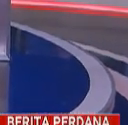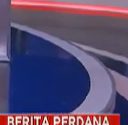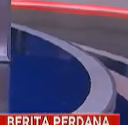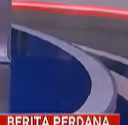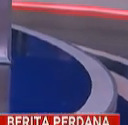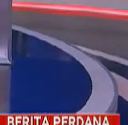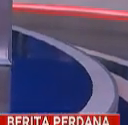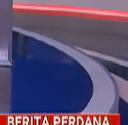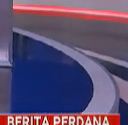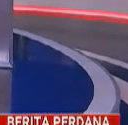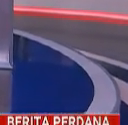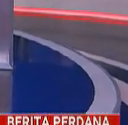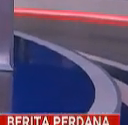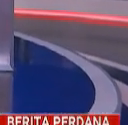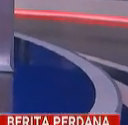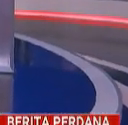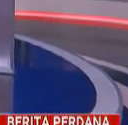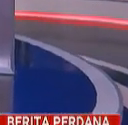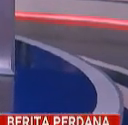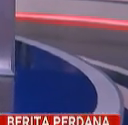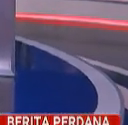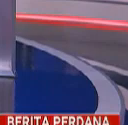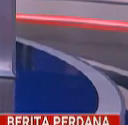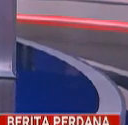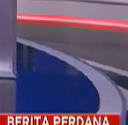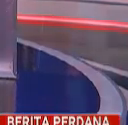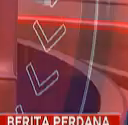Berikut paparan-paparan utama malam ini.